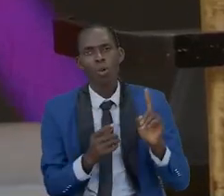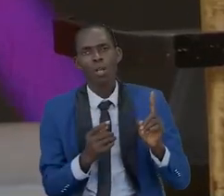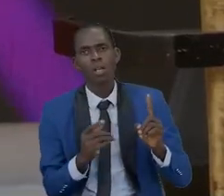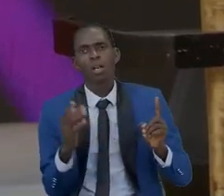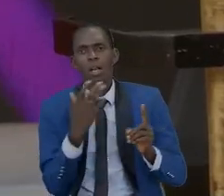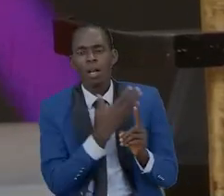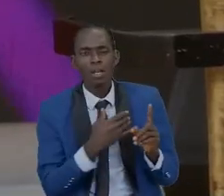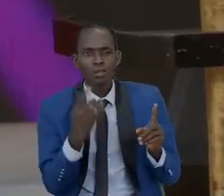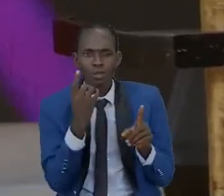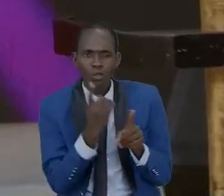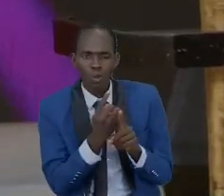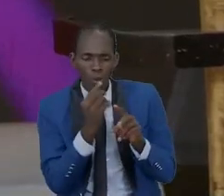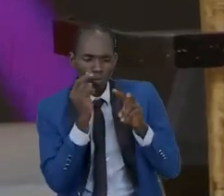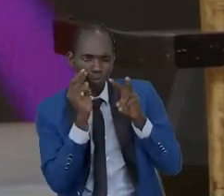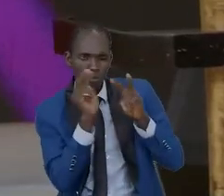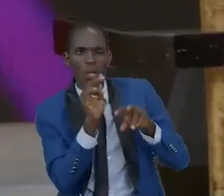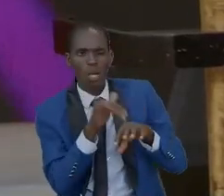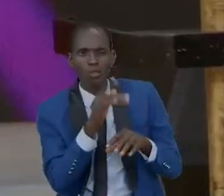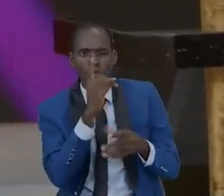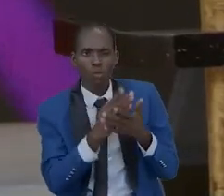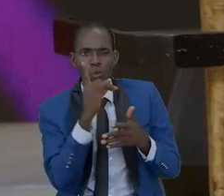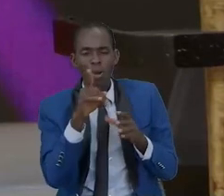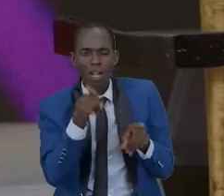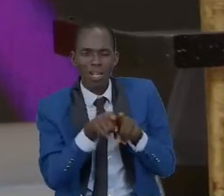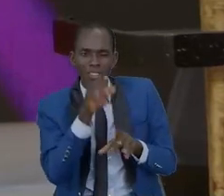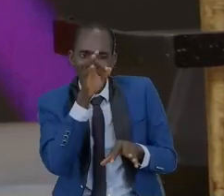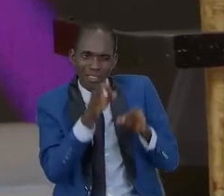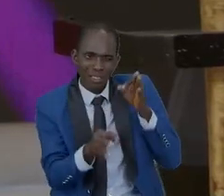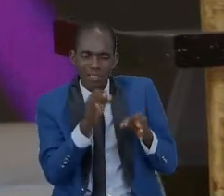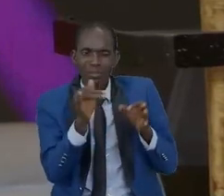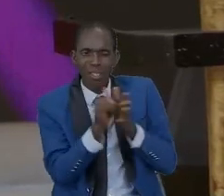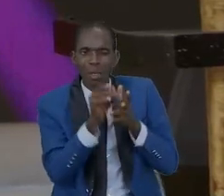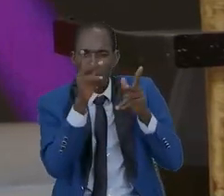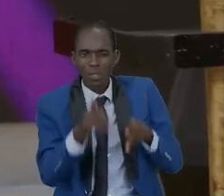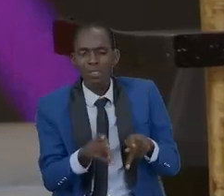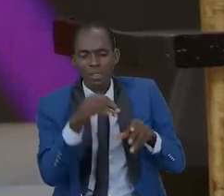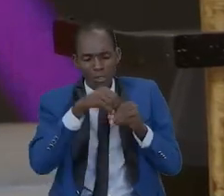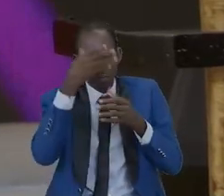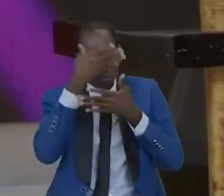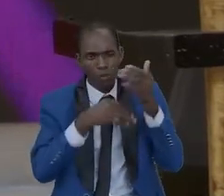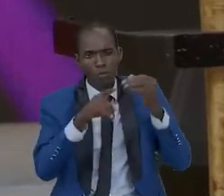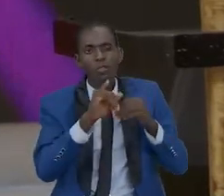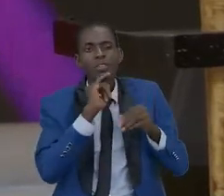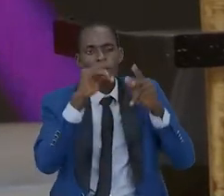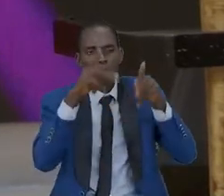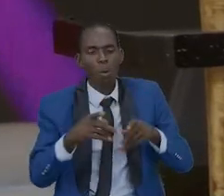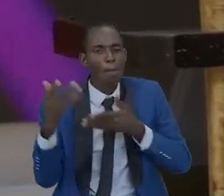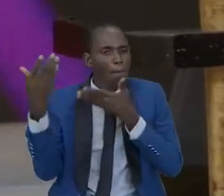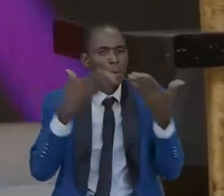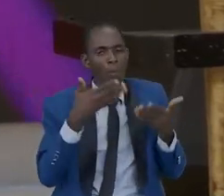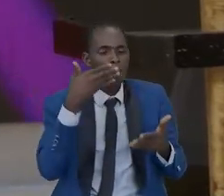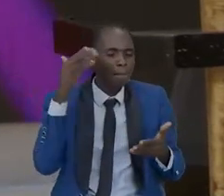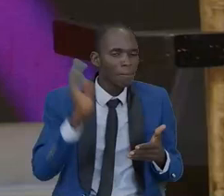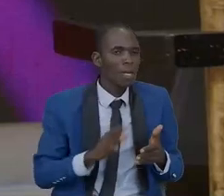maintenant visualiser l'image de quelqu'un voyez comme si cette personne qui a causé la colère toute chose